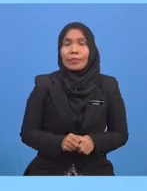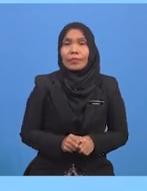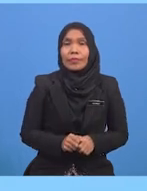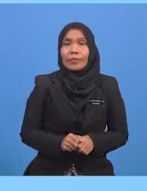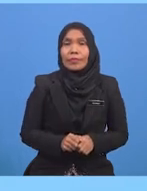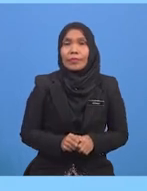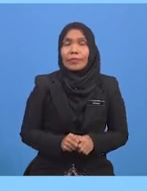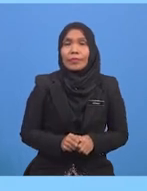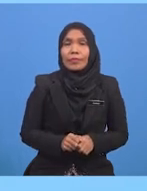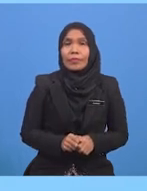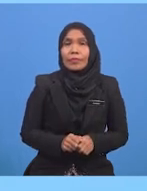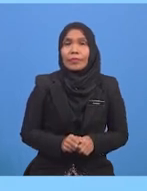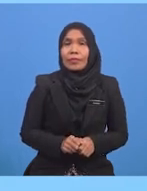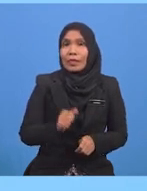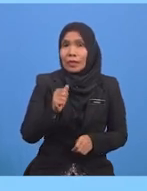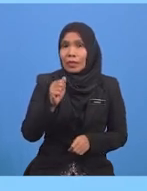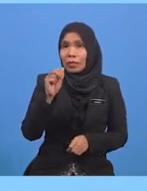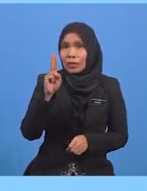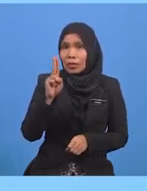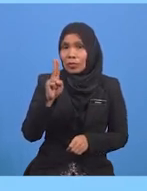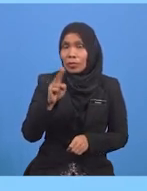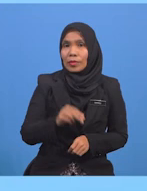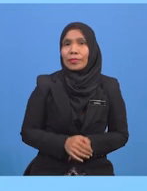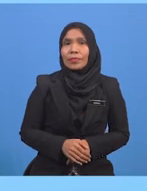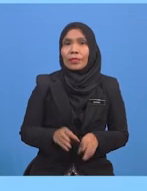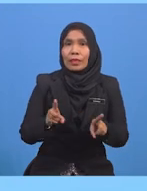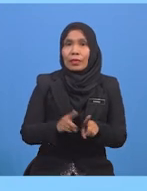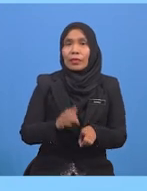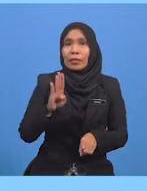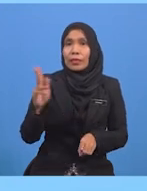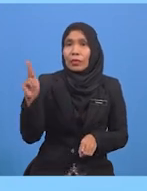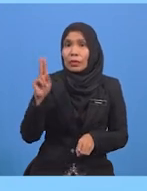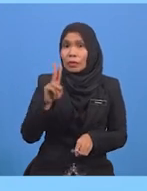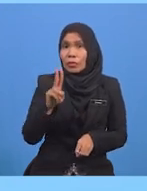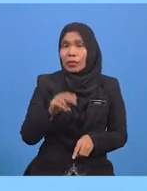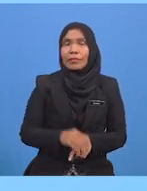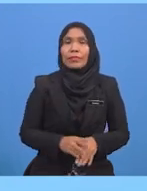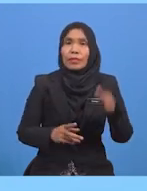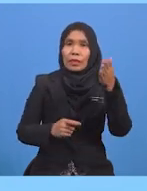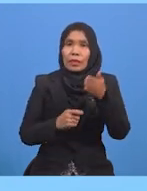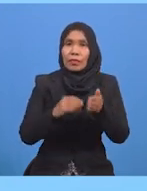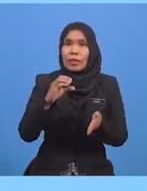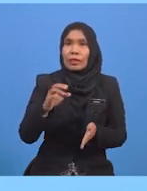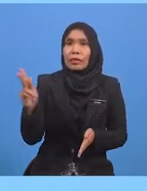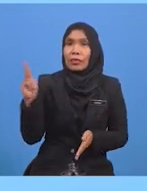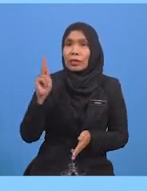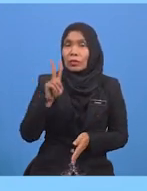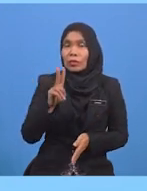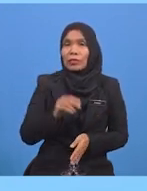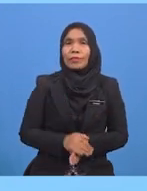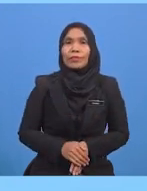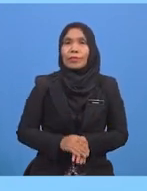rumus. A kuasa 2 sama dengan B kuasa 2 tambah C kuasa